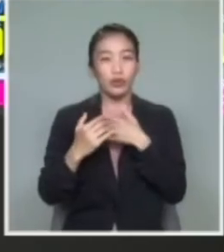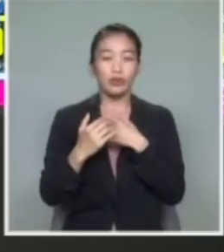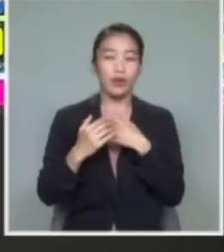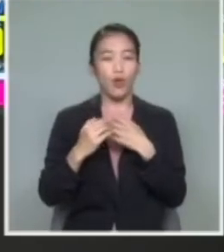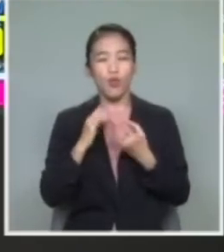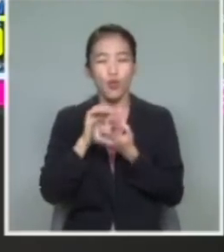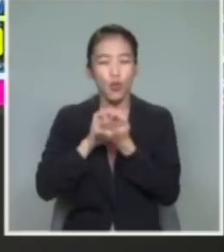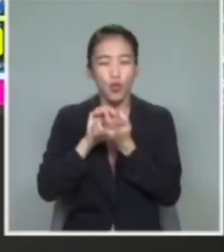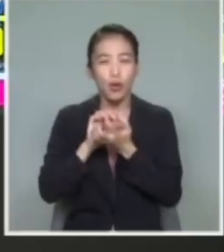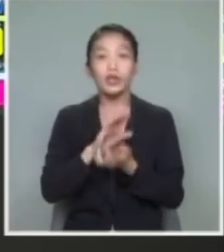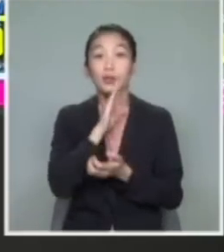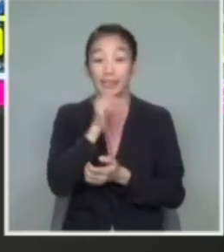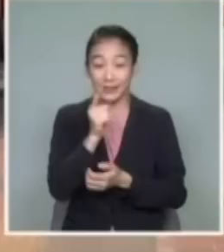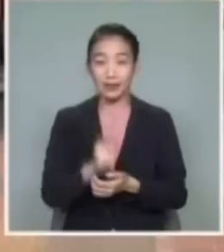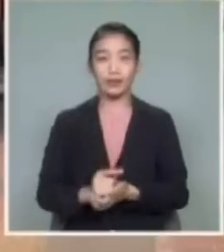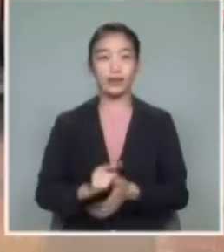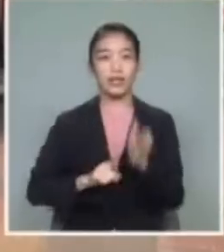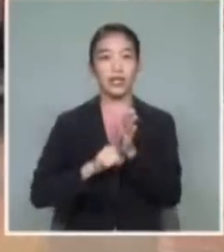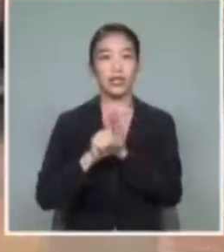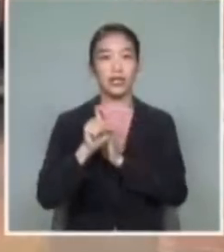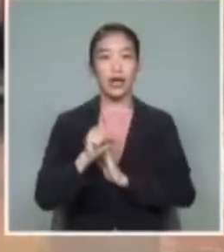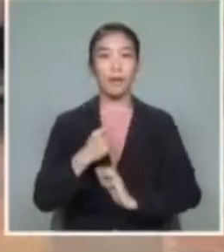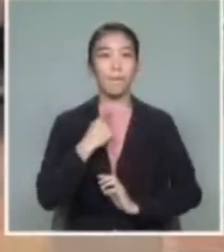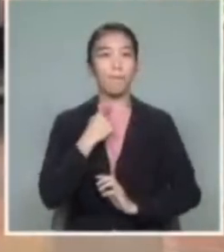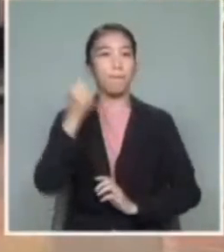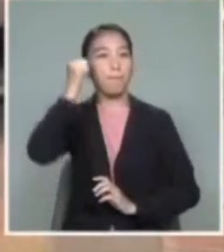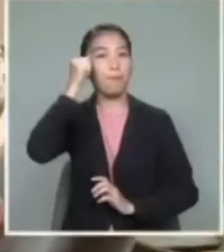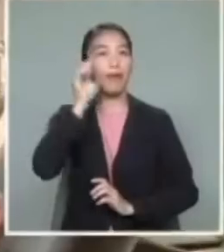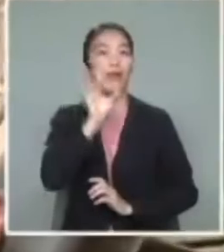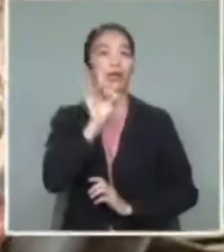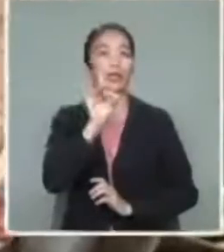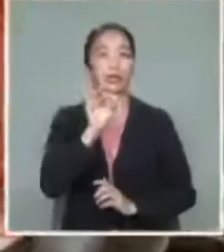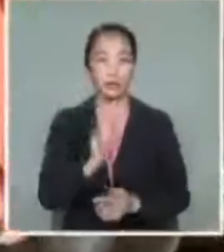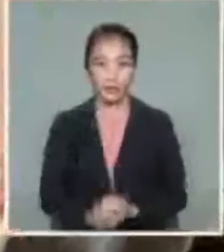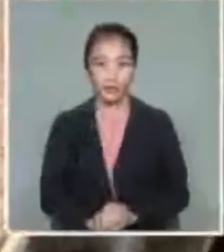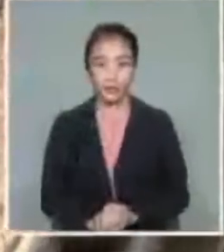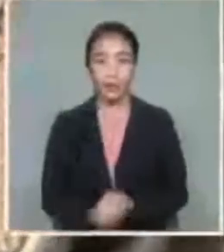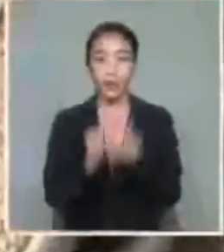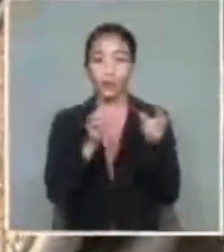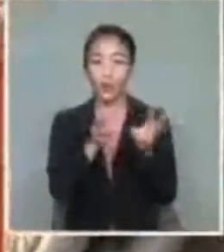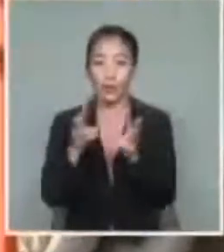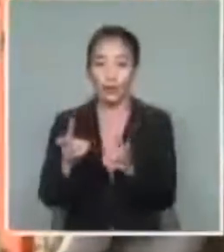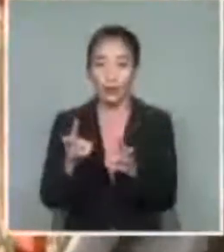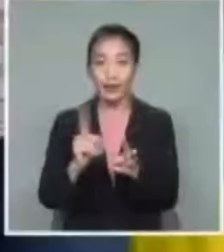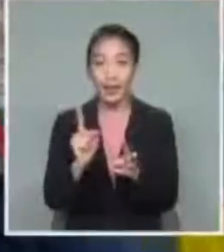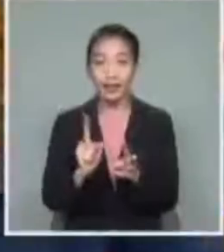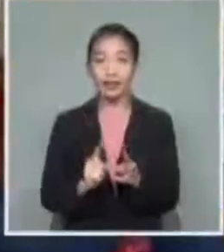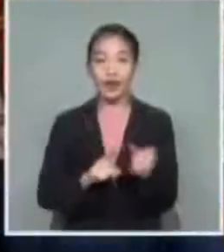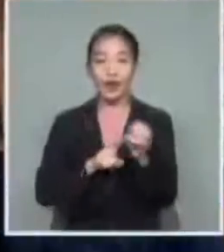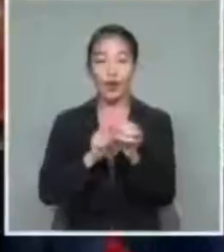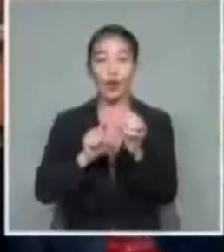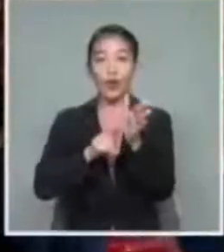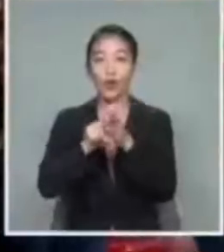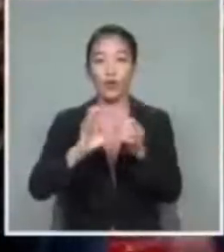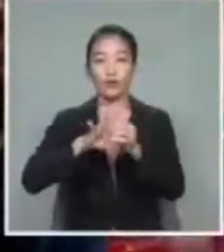คอได้เพียง8วันแค่นั้นเอง ขณะที่การแพร่โรคโควิด-19 มี2ทางคือการหายใจเอาเชื้อเข้าไปโดยตร